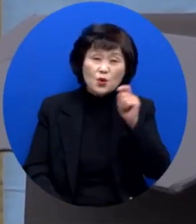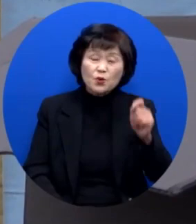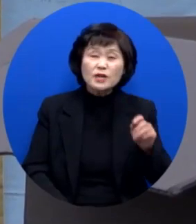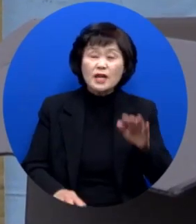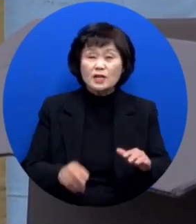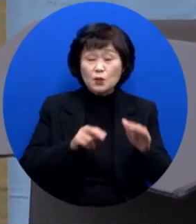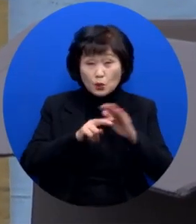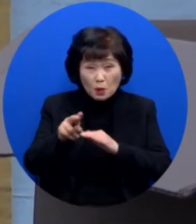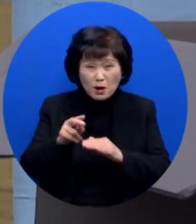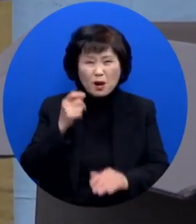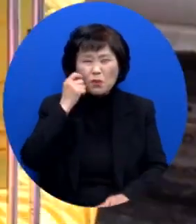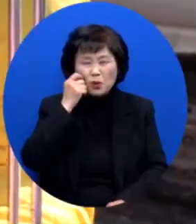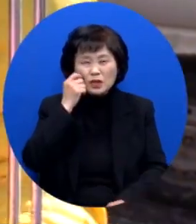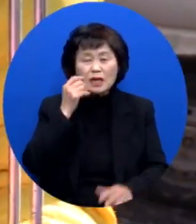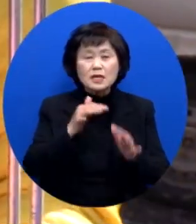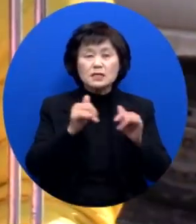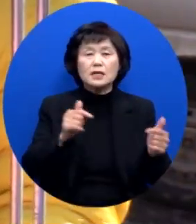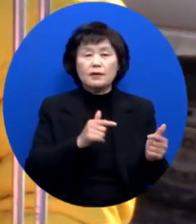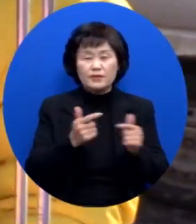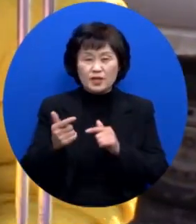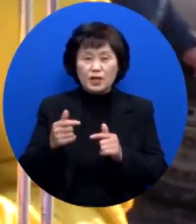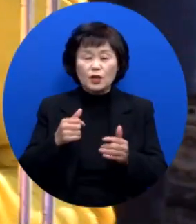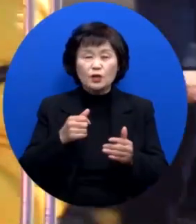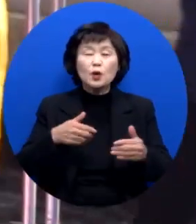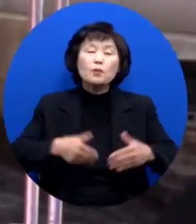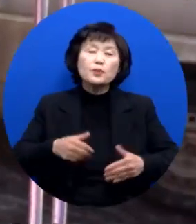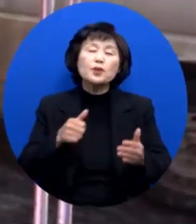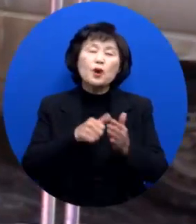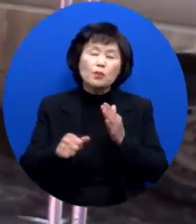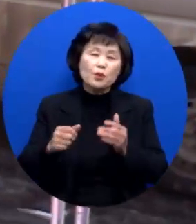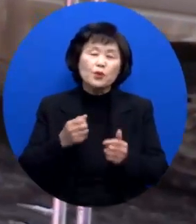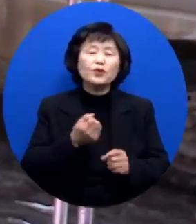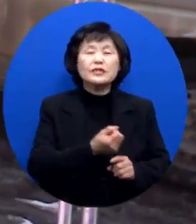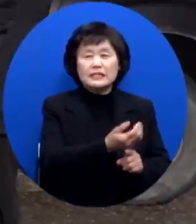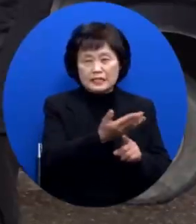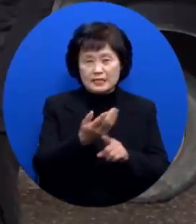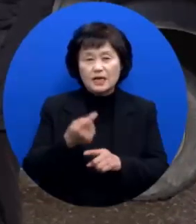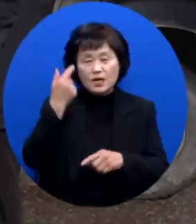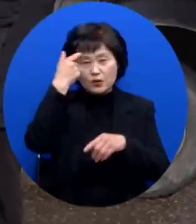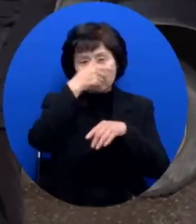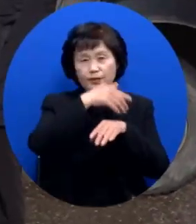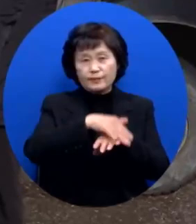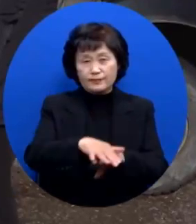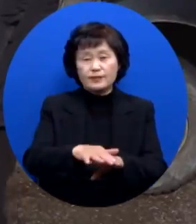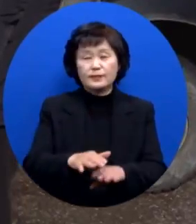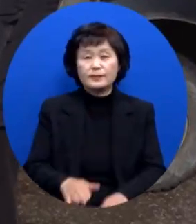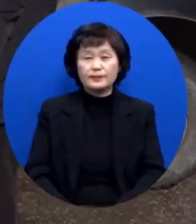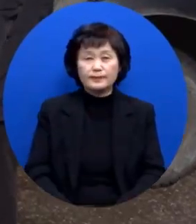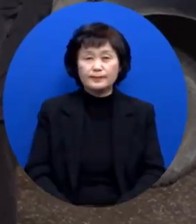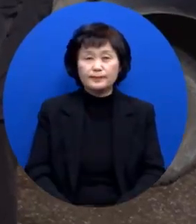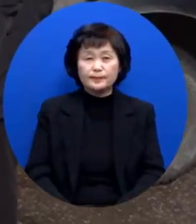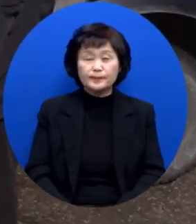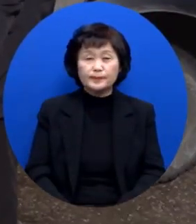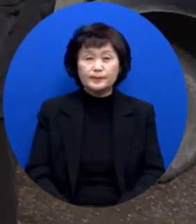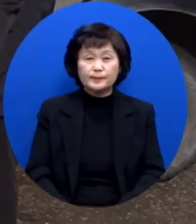우크라이나에서 탈출하지 못한 현지인들에게도 물품을 전달할 예정입니다. CTS 뉴스 이은지입니다.